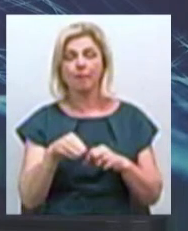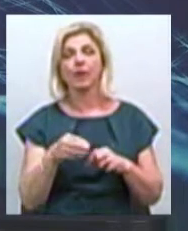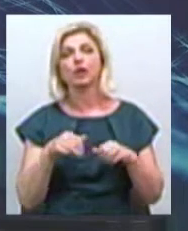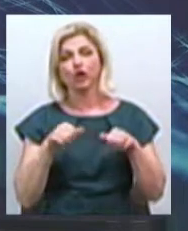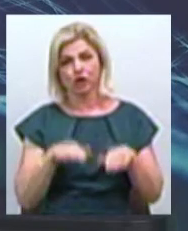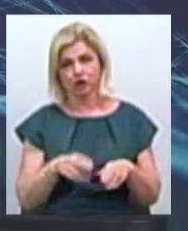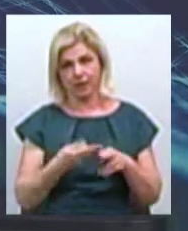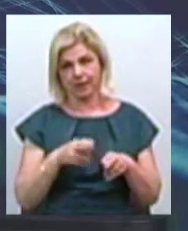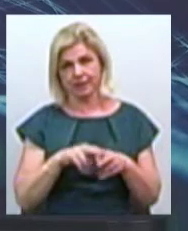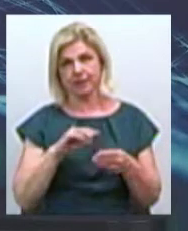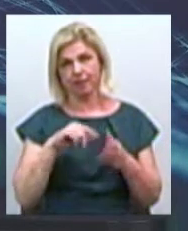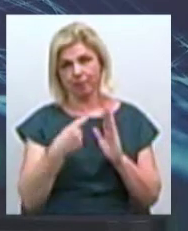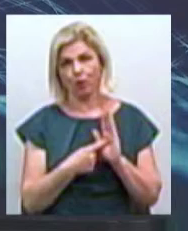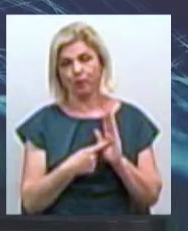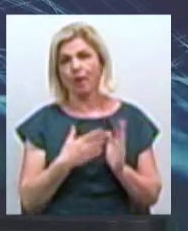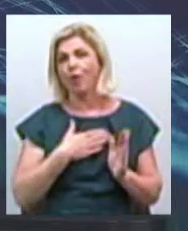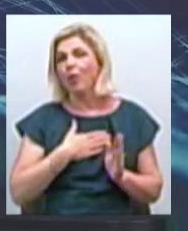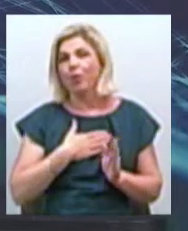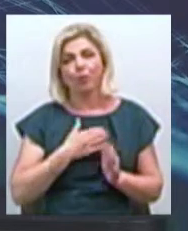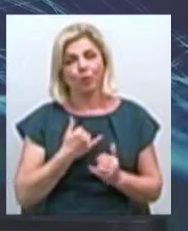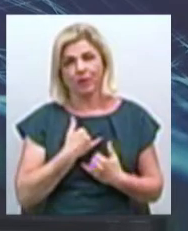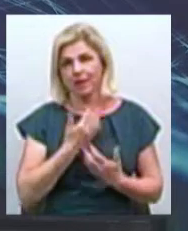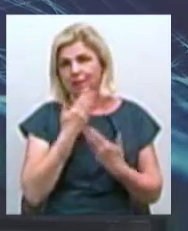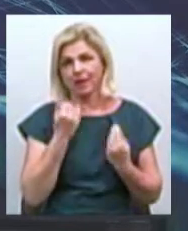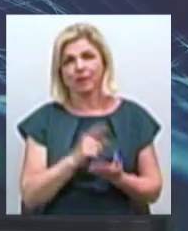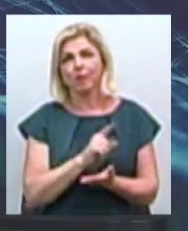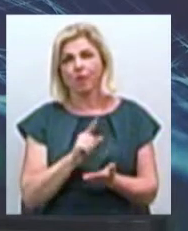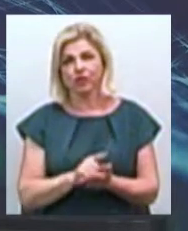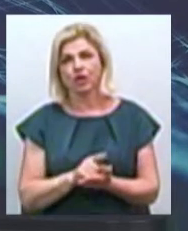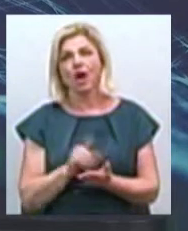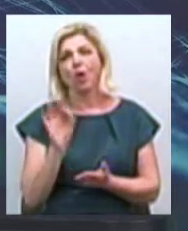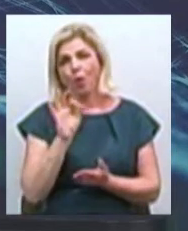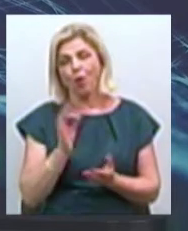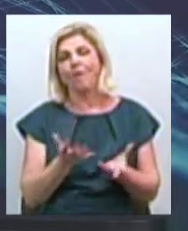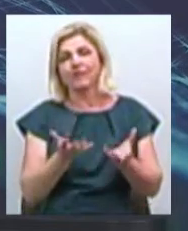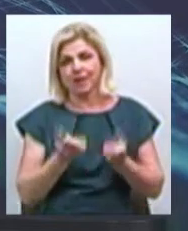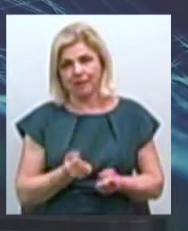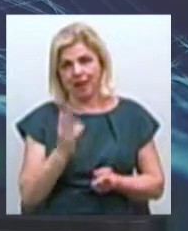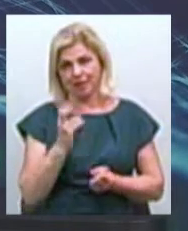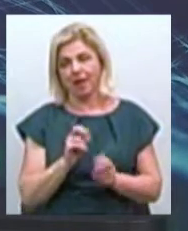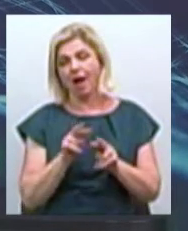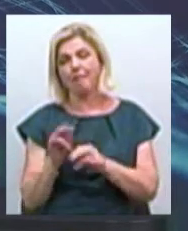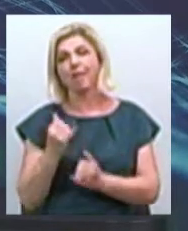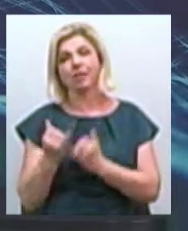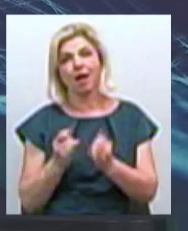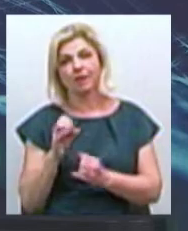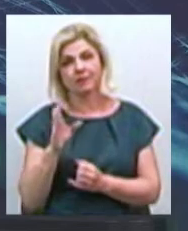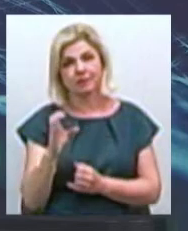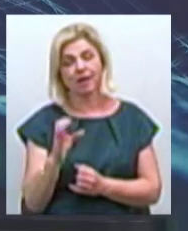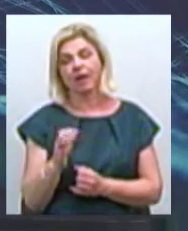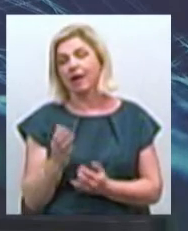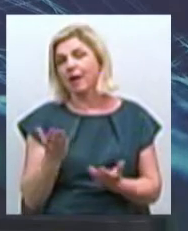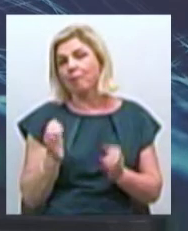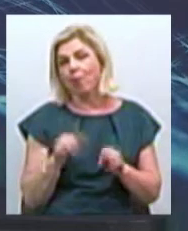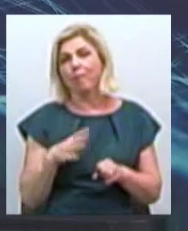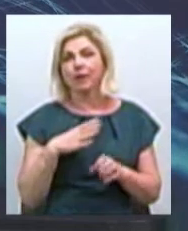Ну, у мене немає повноважень департаменту щодо взяття на баланс, якісь рекомендації надавати, да? Або там